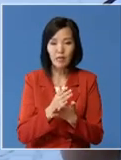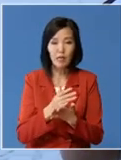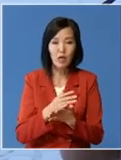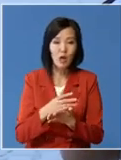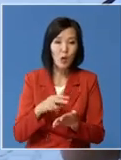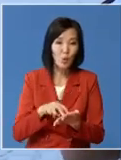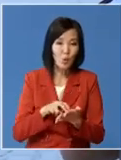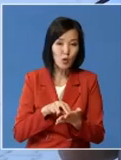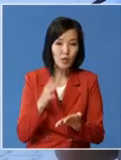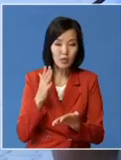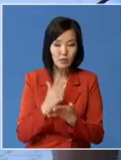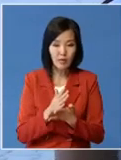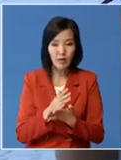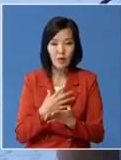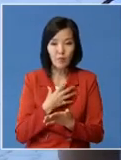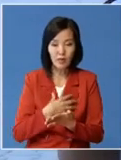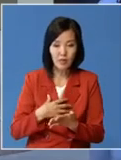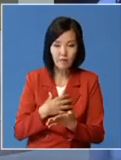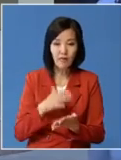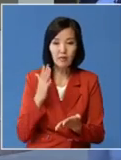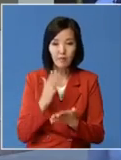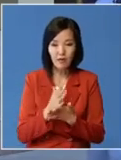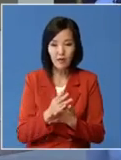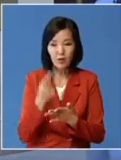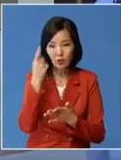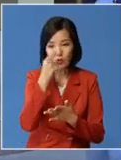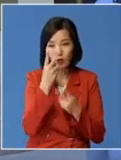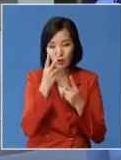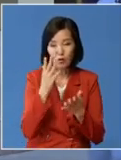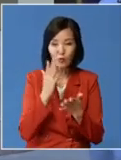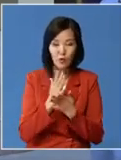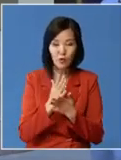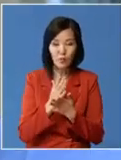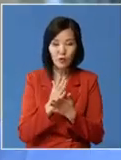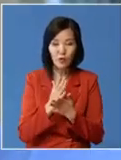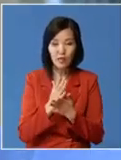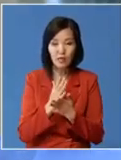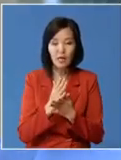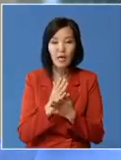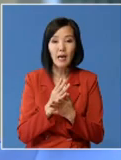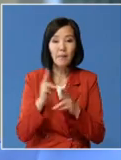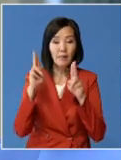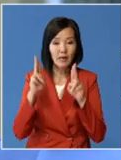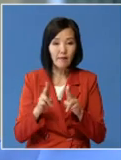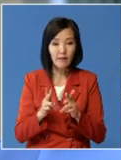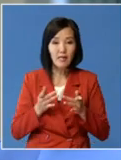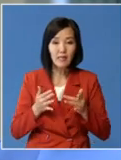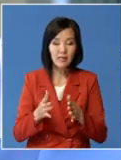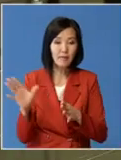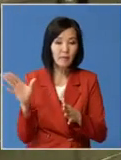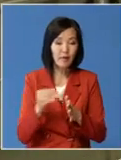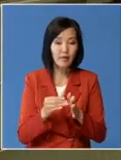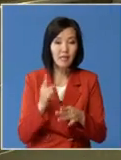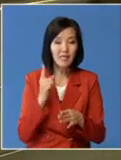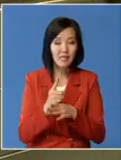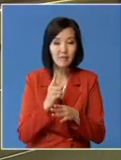атысымен университет алдына жиналған түлектердің жүзінде қобалжу байқалады. Өйткені сынақ алдындағы талап бұрынғыша. Тыйым салынған заттарға рұқсат жоқ.